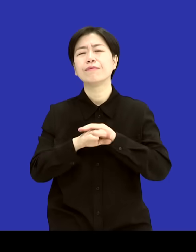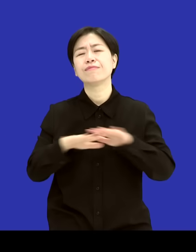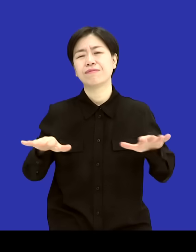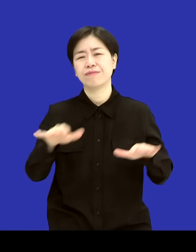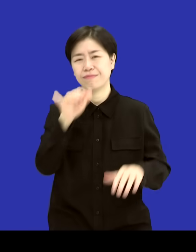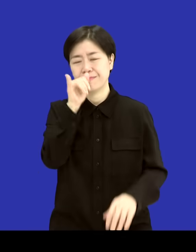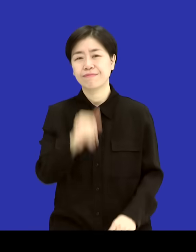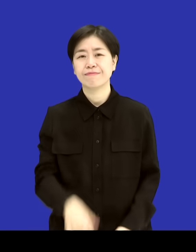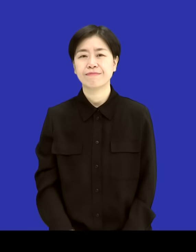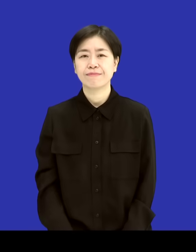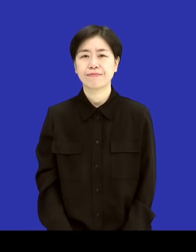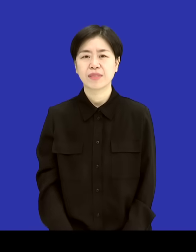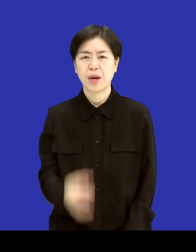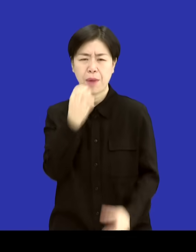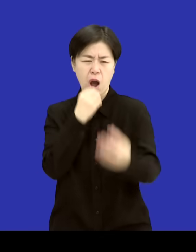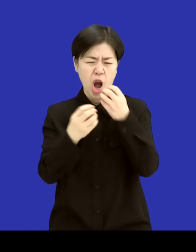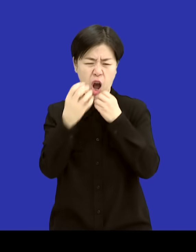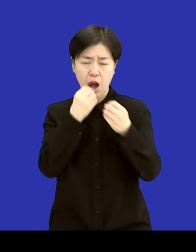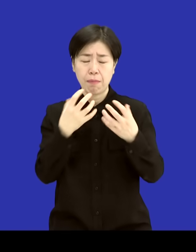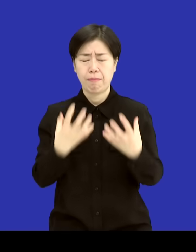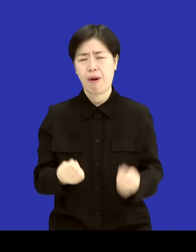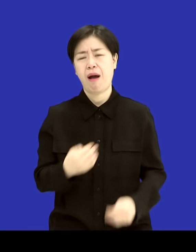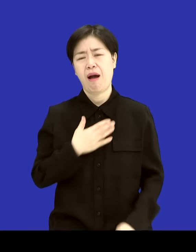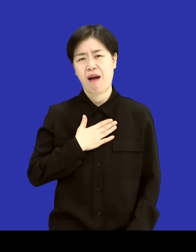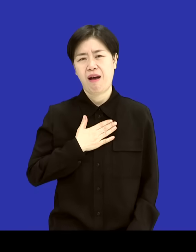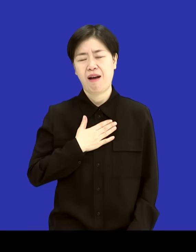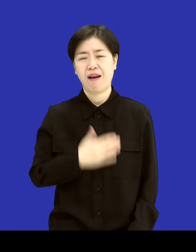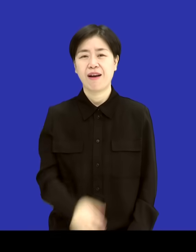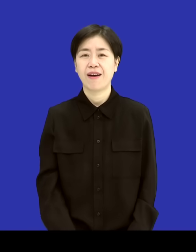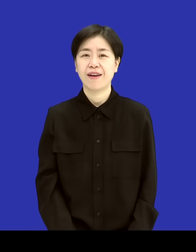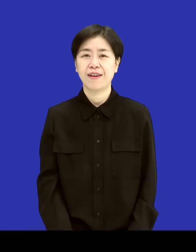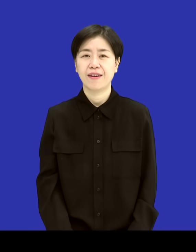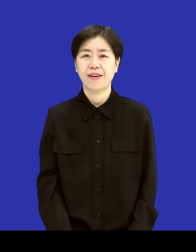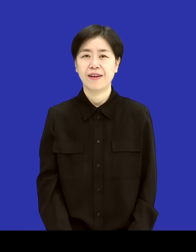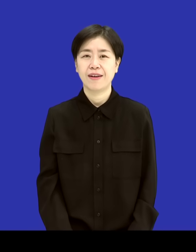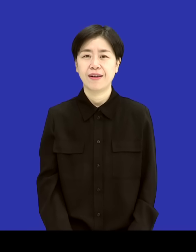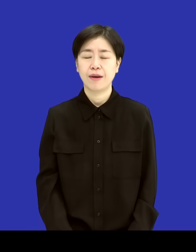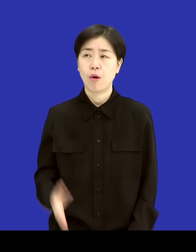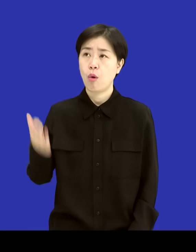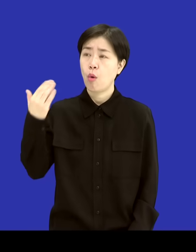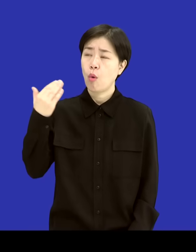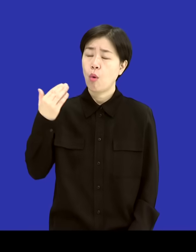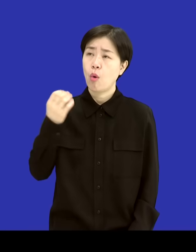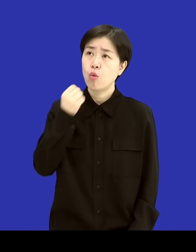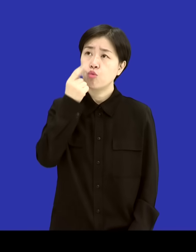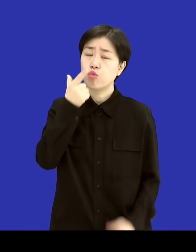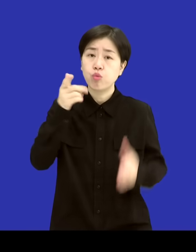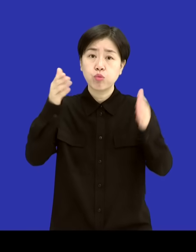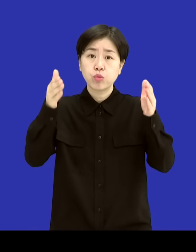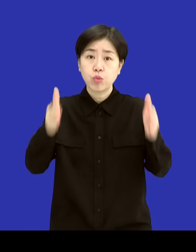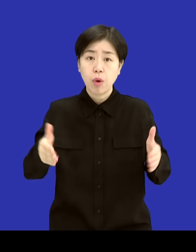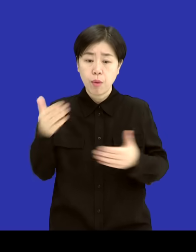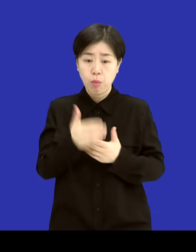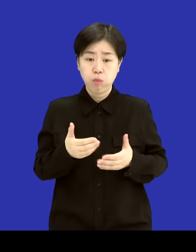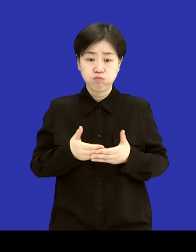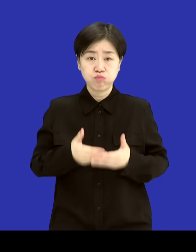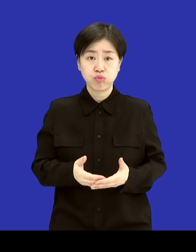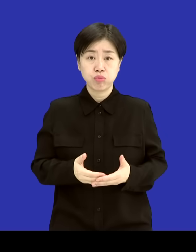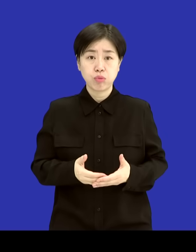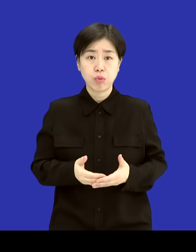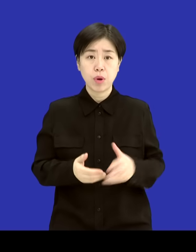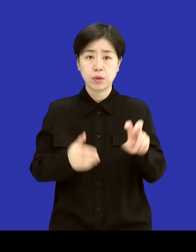막 먹는 걸로 스트레스를 좀 풀었던 것 같아요. 맞아요, 그래서 맞아요. 그때 6개월 만에 거의 살이 20kg